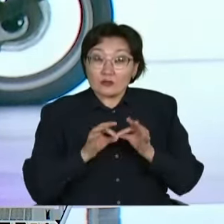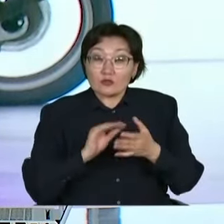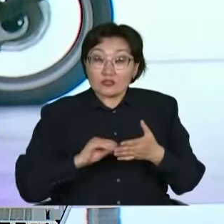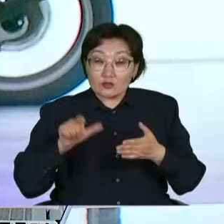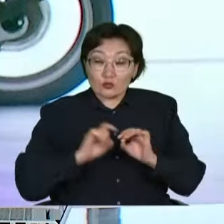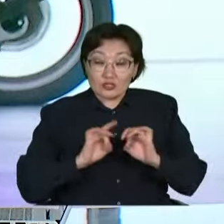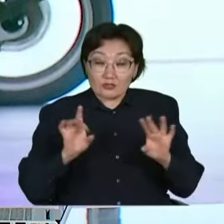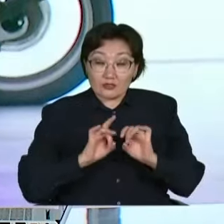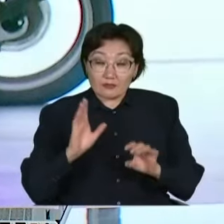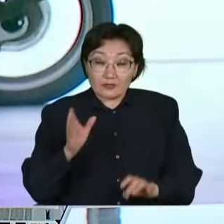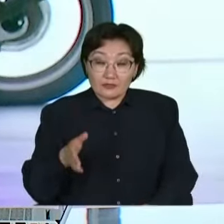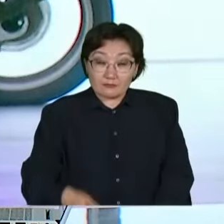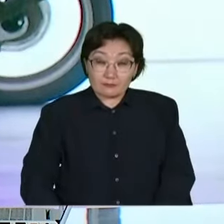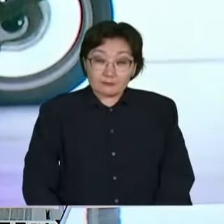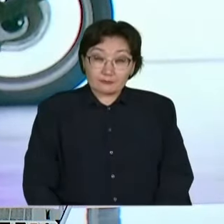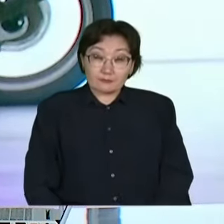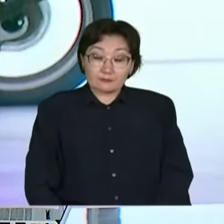әріптесім Кәмшат Мұхамеджан біліп келді.